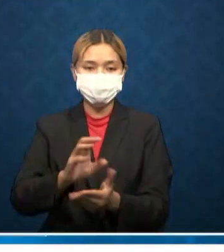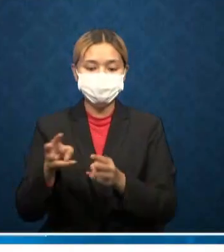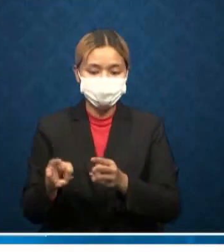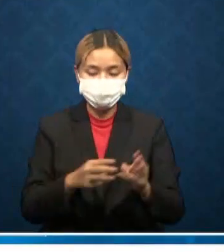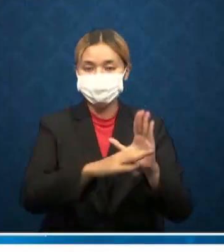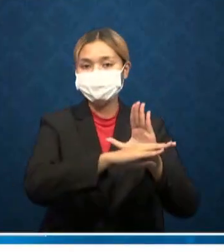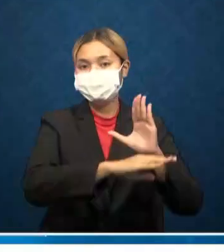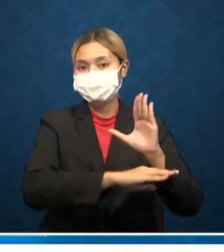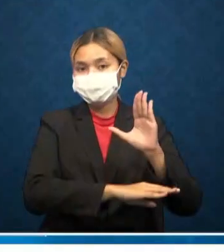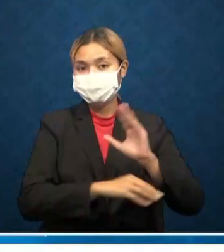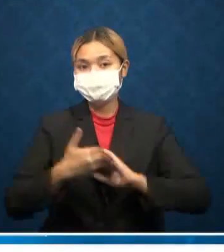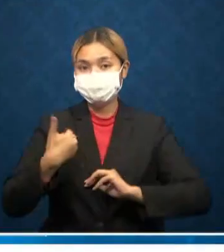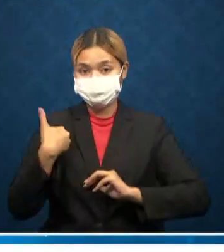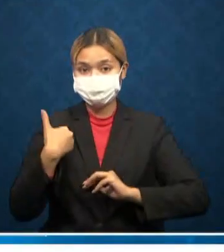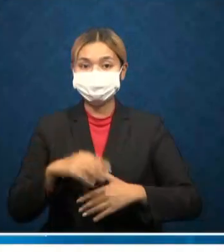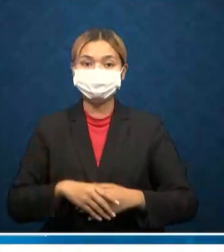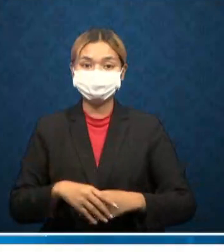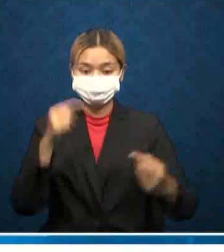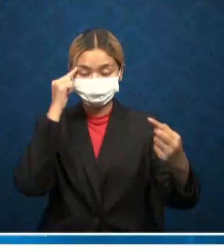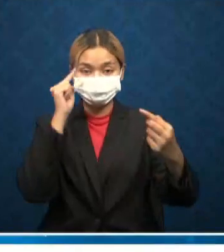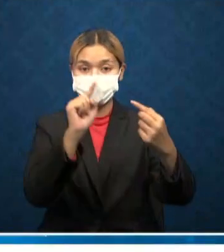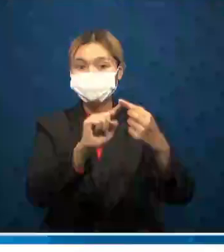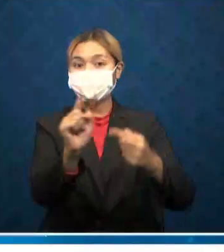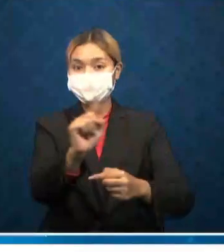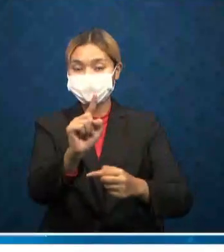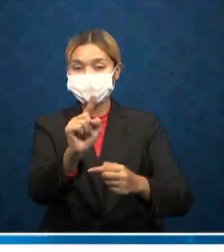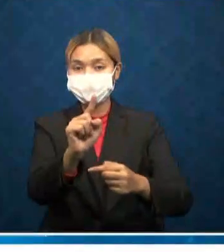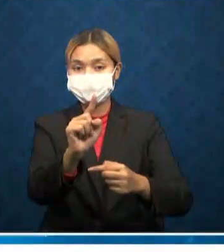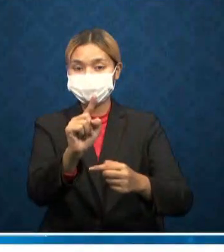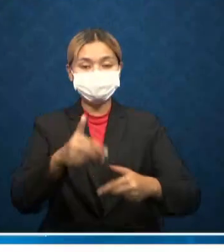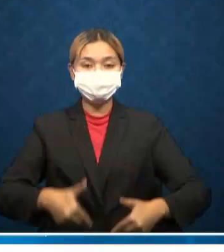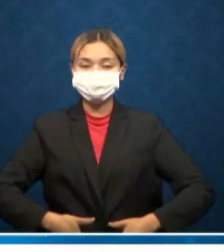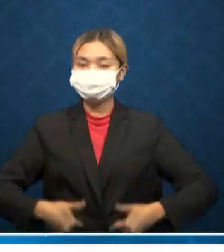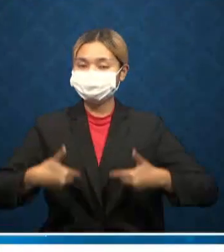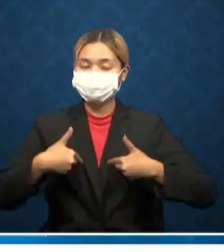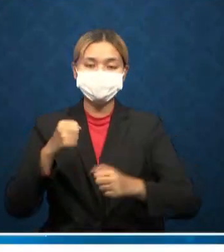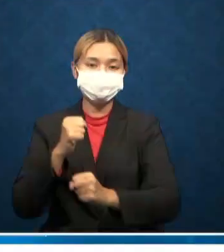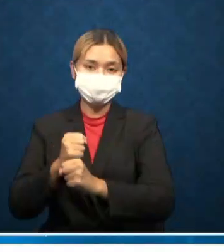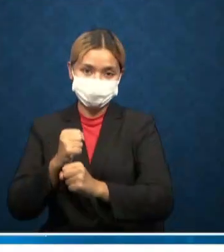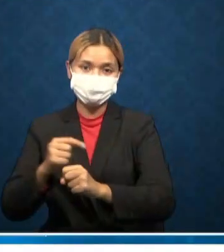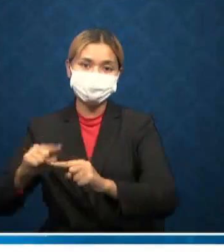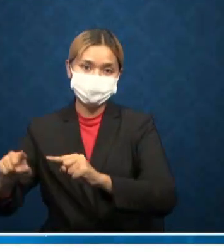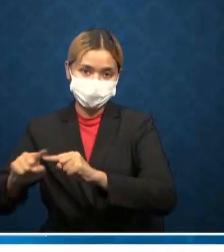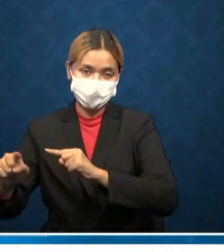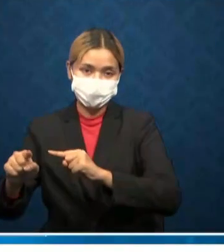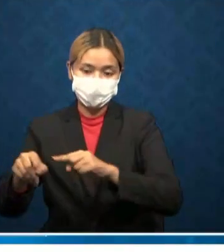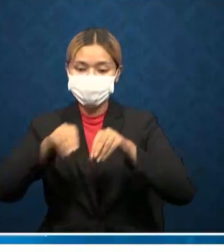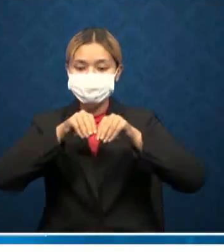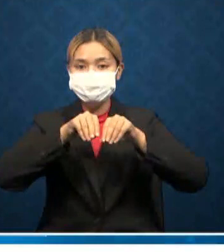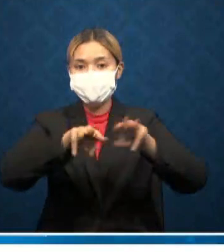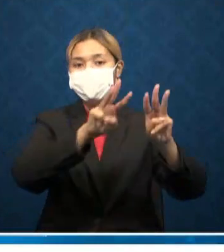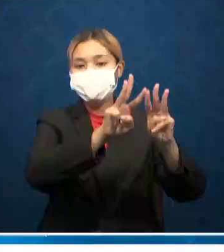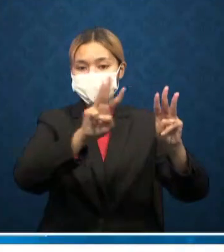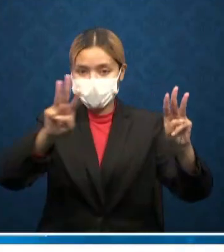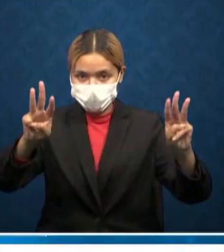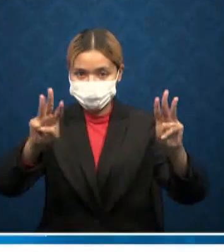พื้นที่เป้าหมายก็ต้องมีทั้งพื้นที่เชิงกายภาพพื้นที่ประกอบการและพื้นที่ออนไลน์และพื้นที่ดี